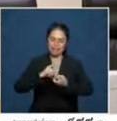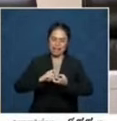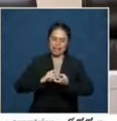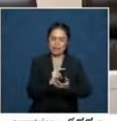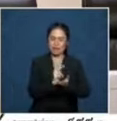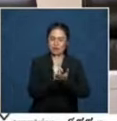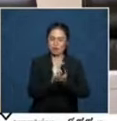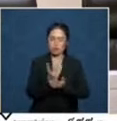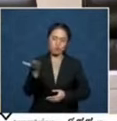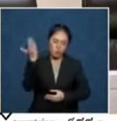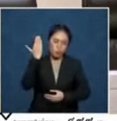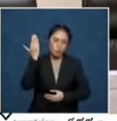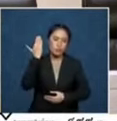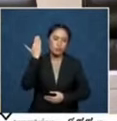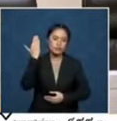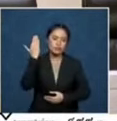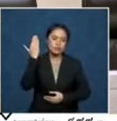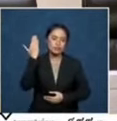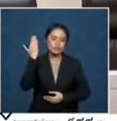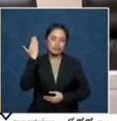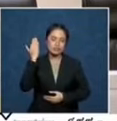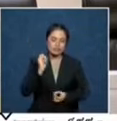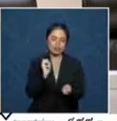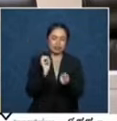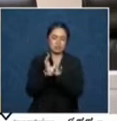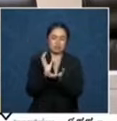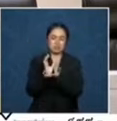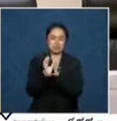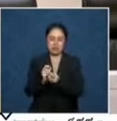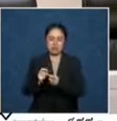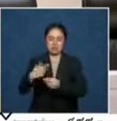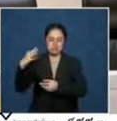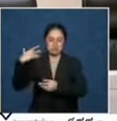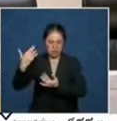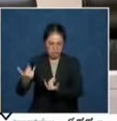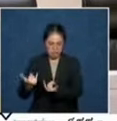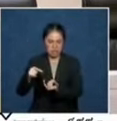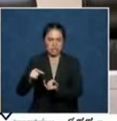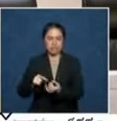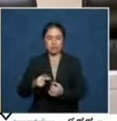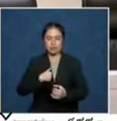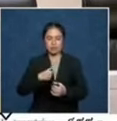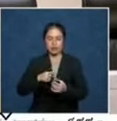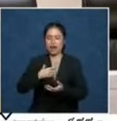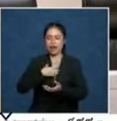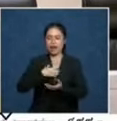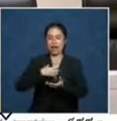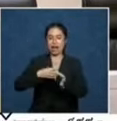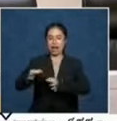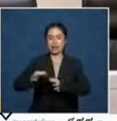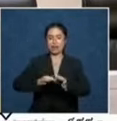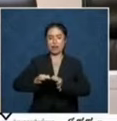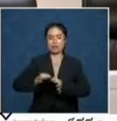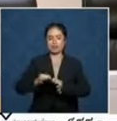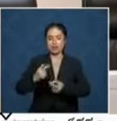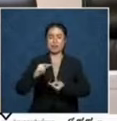าเป็น อดีตเบียดบังอนาคตนะครับผมก็ขออนุญาตเรียนด้วยความเคารพครับมันก็เป็นภ